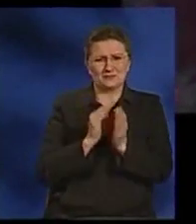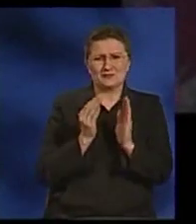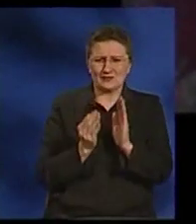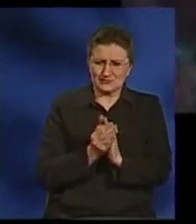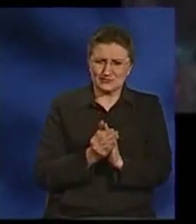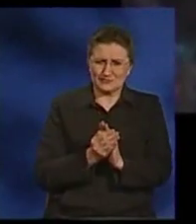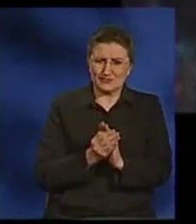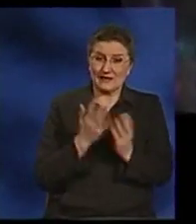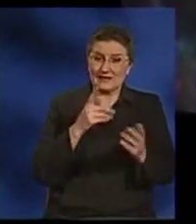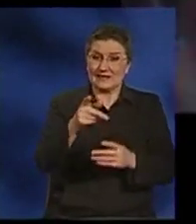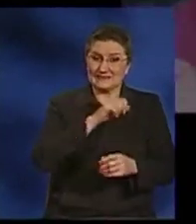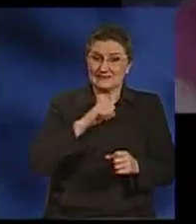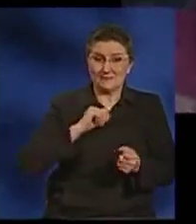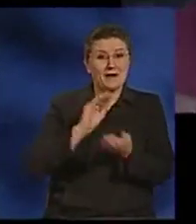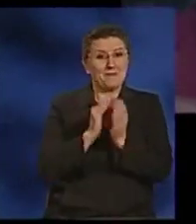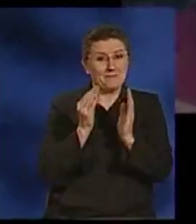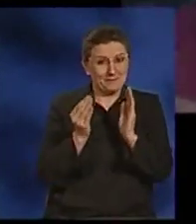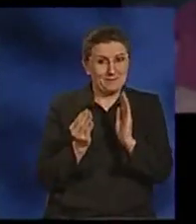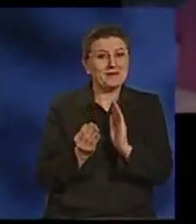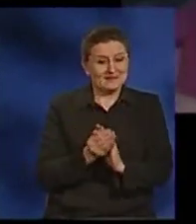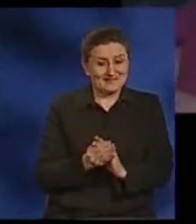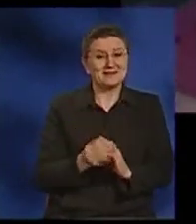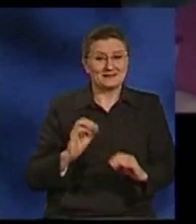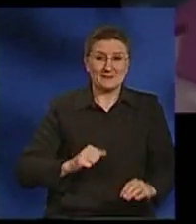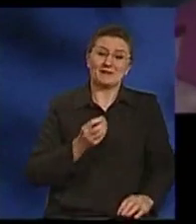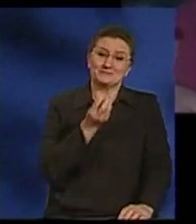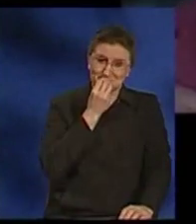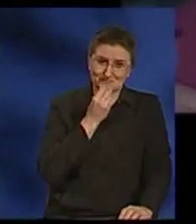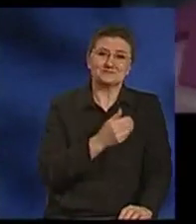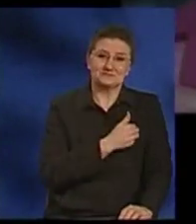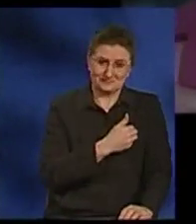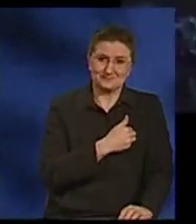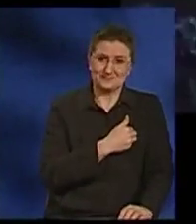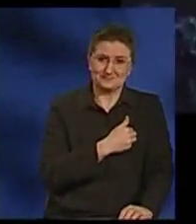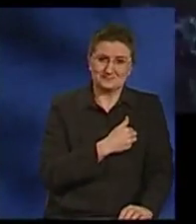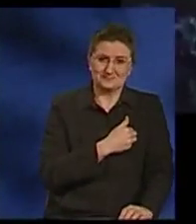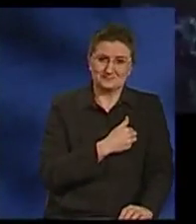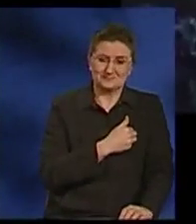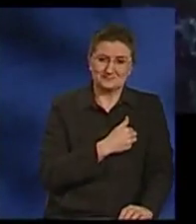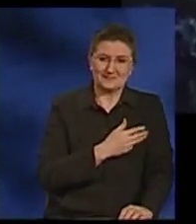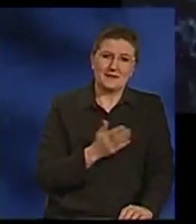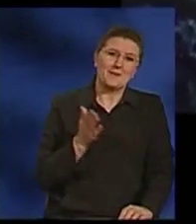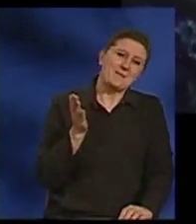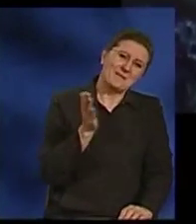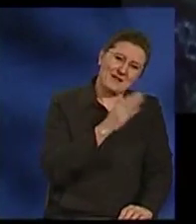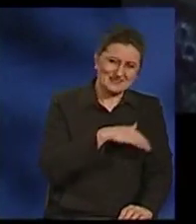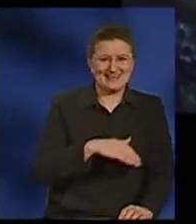если ты их сама испекла То, думаю, маленький кусочек Мне не повредит Кажется... Ну пошли!